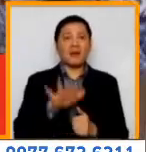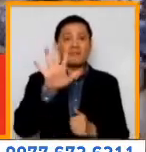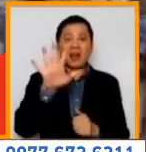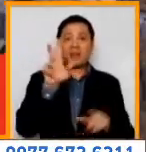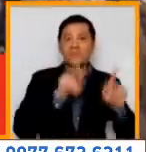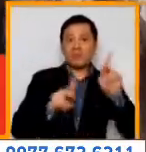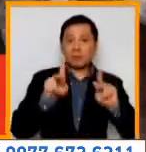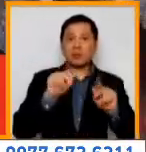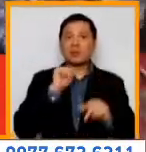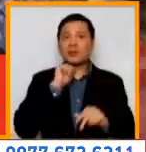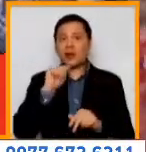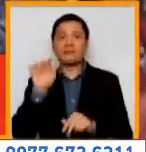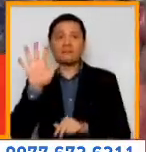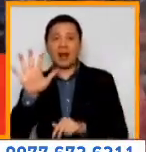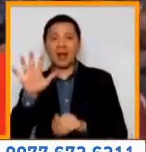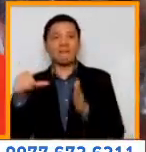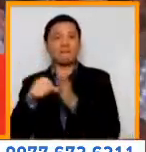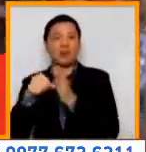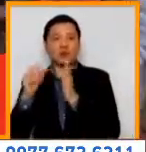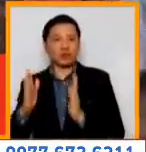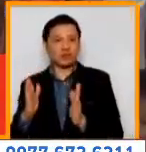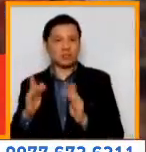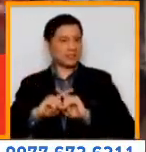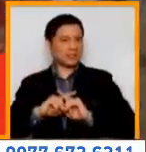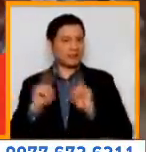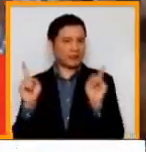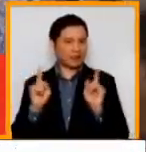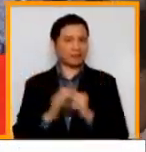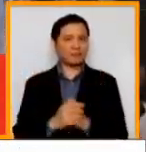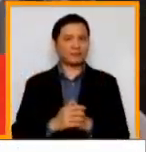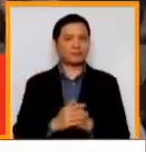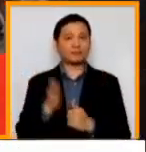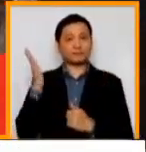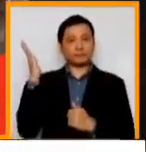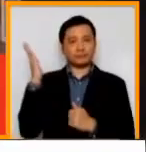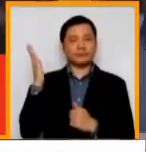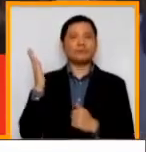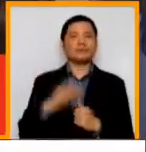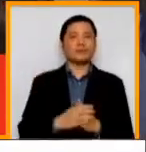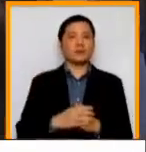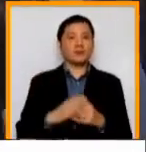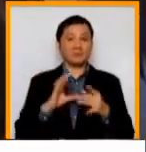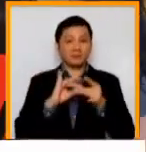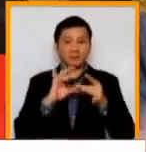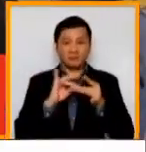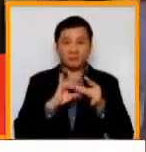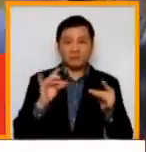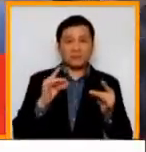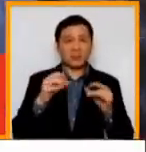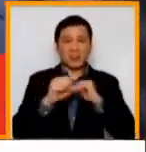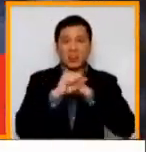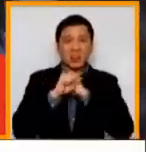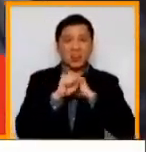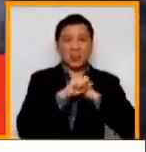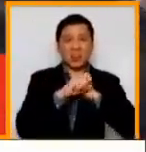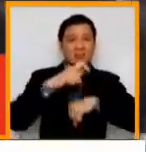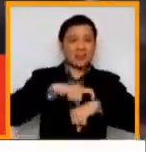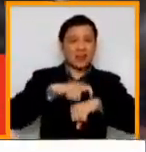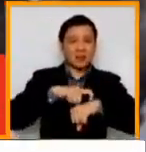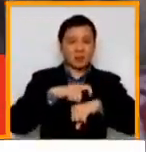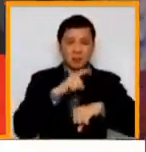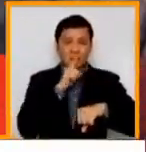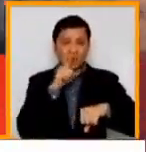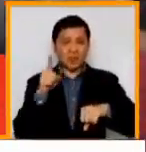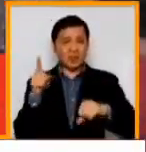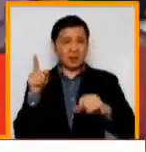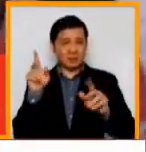kung papayagan ba ang mass gatherings sa campaign period, sagot ng Comelec, hindi ito dapat iban, bagkus ay